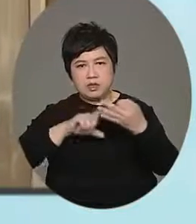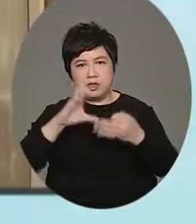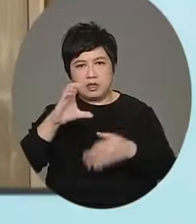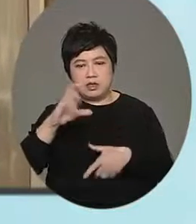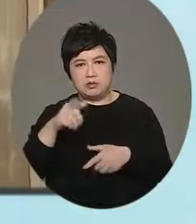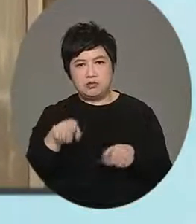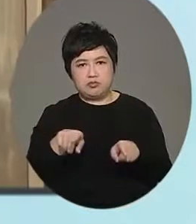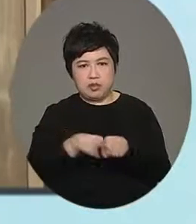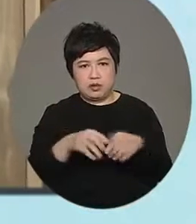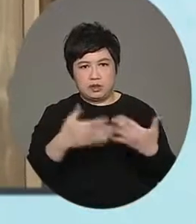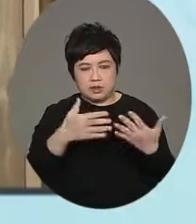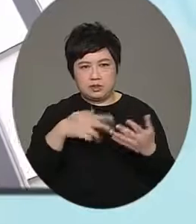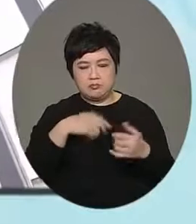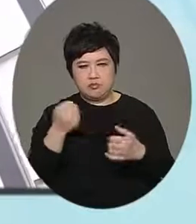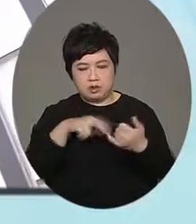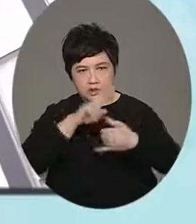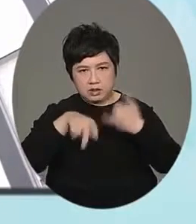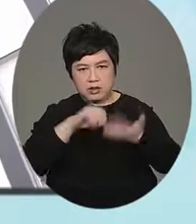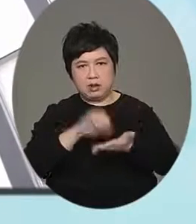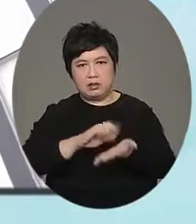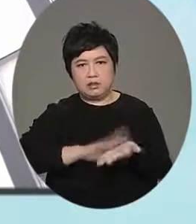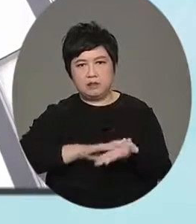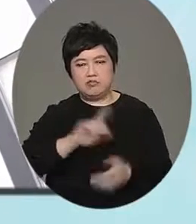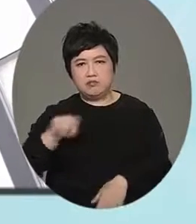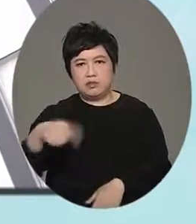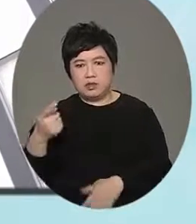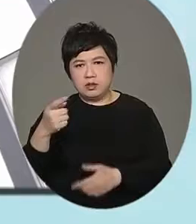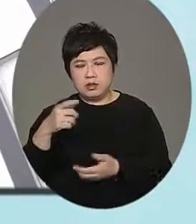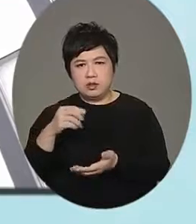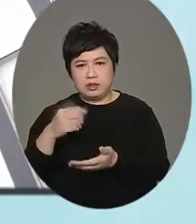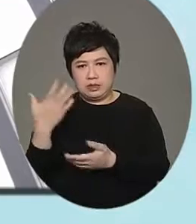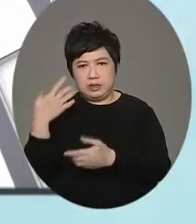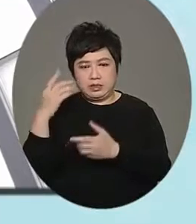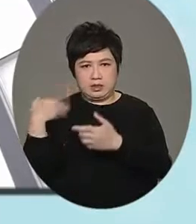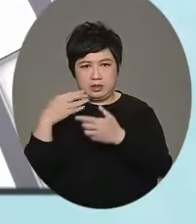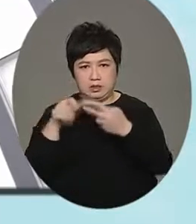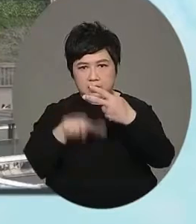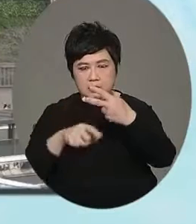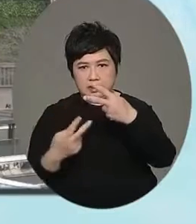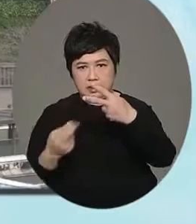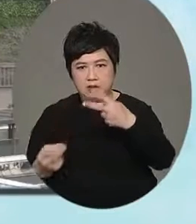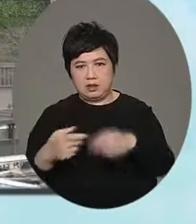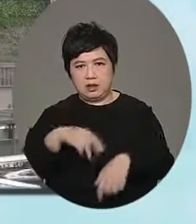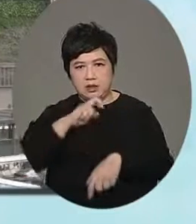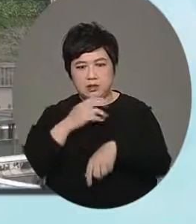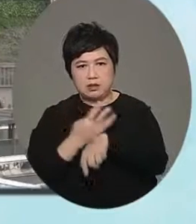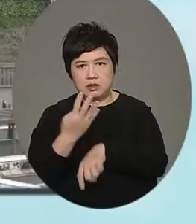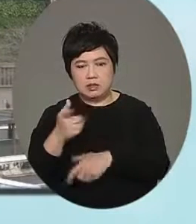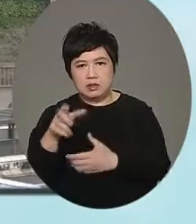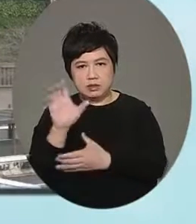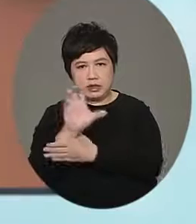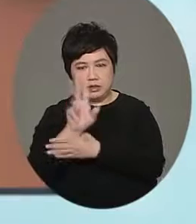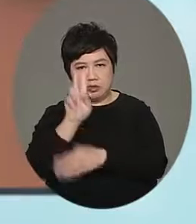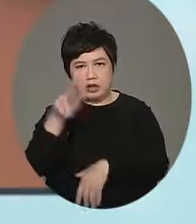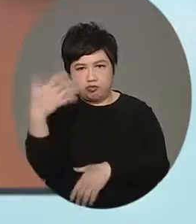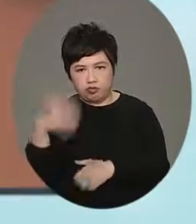事，在檢疫的時候確診，亦都有1名確診者上個月27日下午4點幾在場內戲院看過